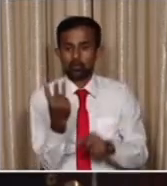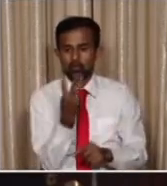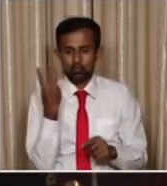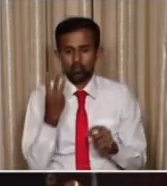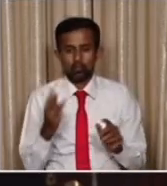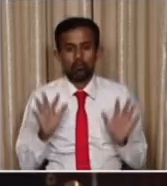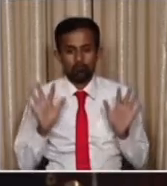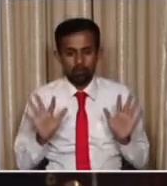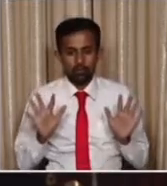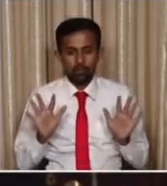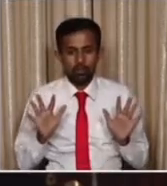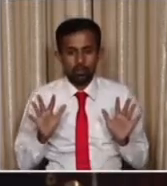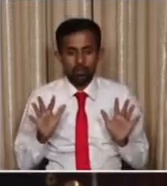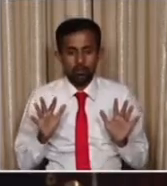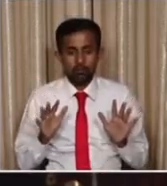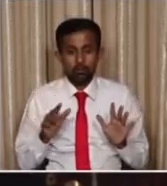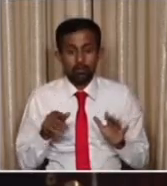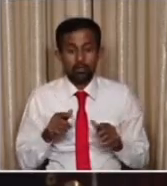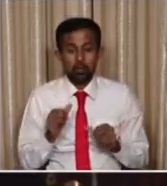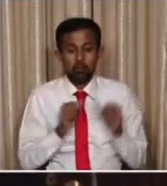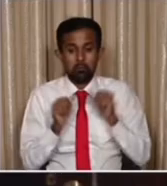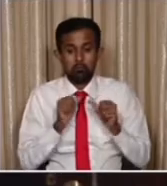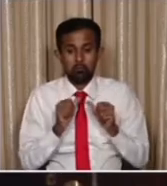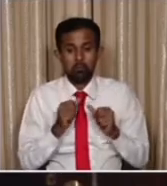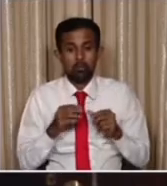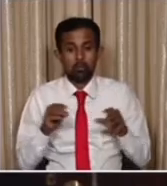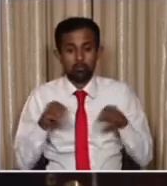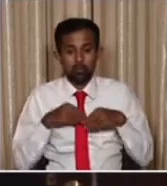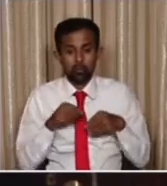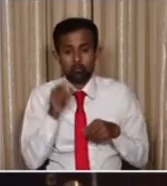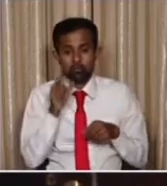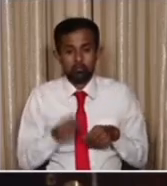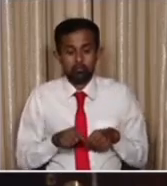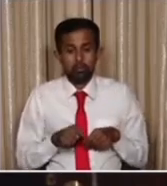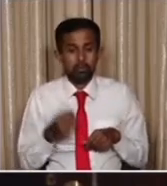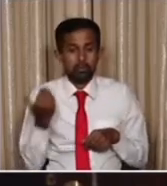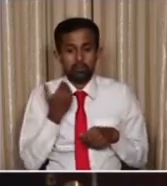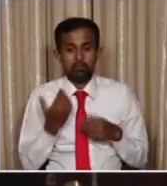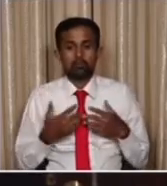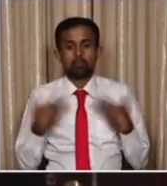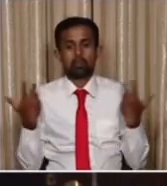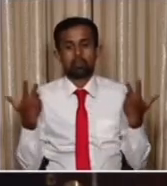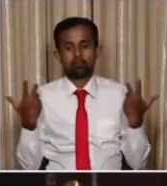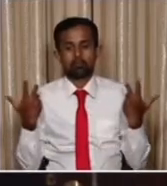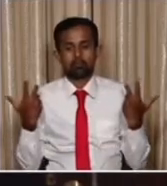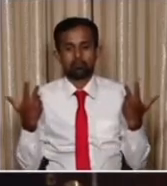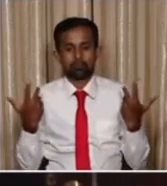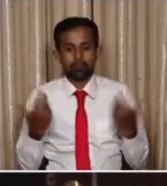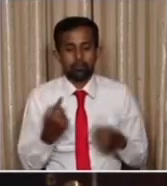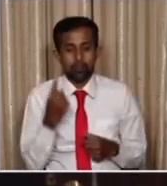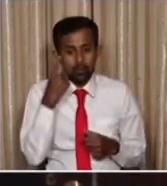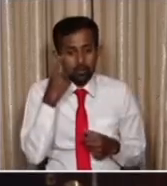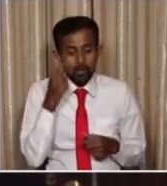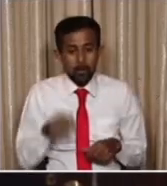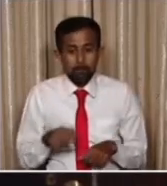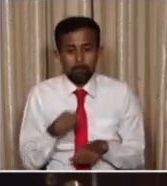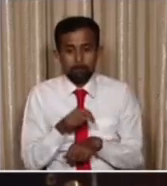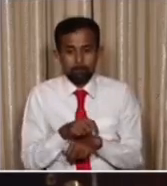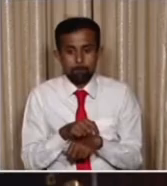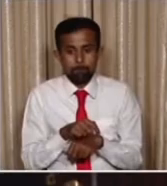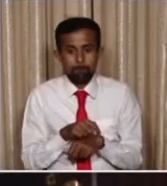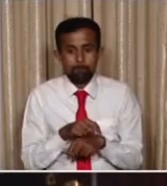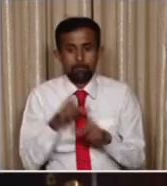තියෙන්නේ. දැන් මේකේ ඒ ප්‍රතිකර්ම ගන්න අපේ පුද්ගලයන්ට රෝගීන්ට හැකියාවක් ලැබිලා නැහැ. අපි දන්නවා මේ වෙනකොට